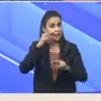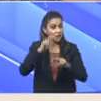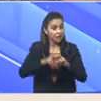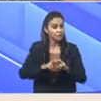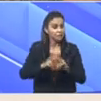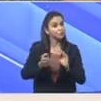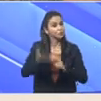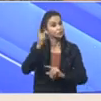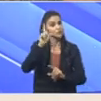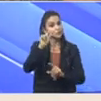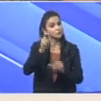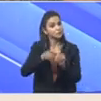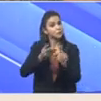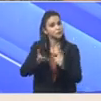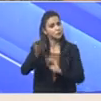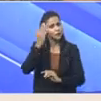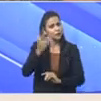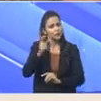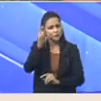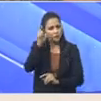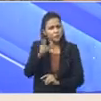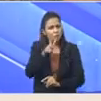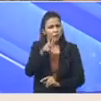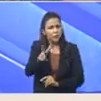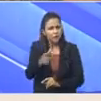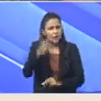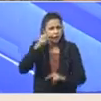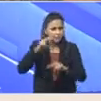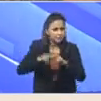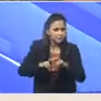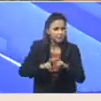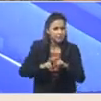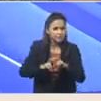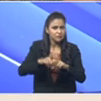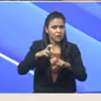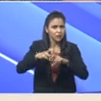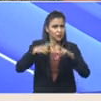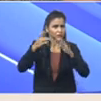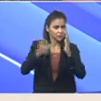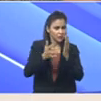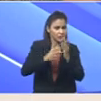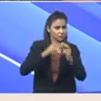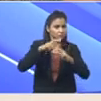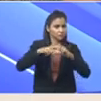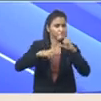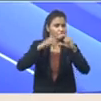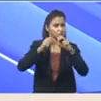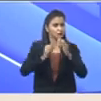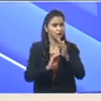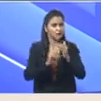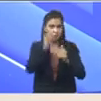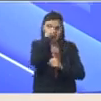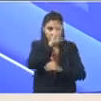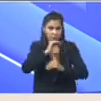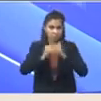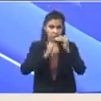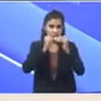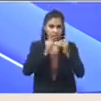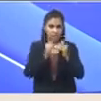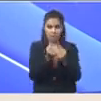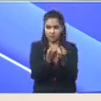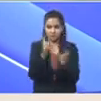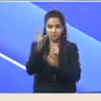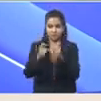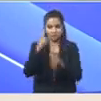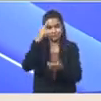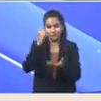था कि किसी कॉम्प्लेक्स टेक्नोलॉजी को भारत में विकसित करना है, तो कई लोगों को विश्वास नहीं होता था,